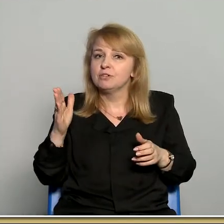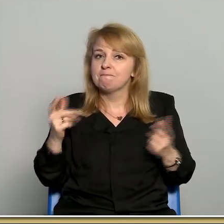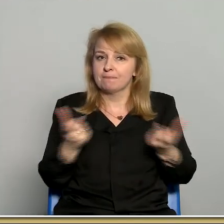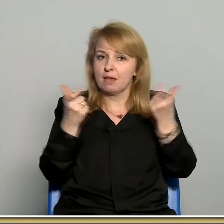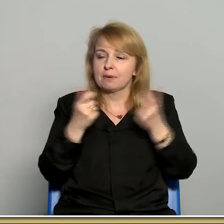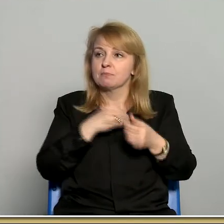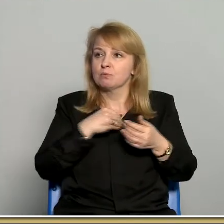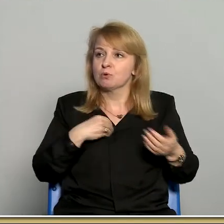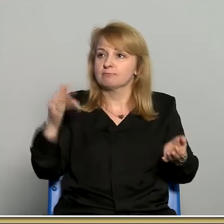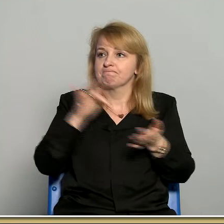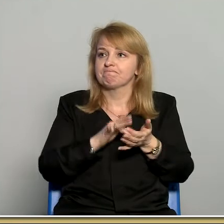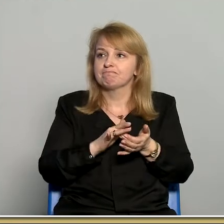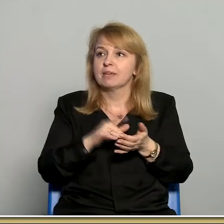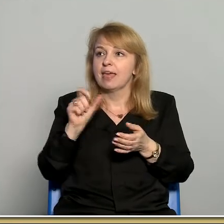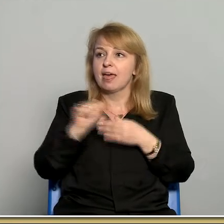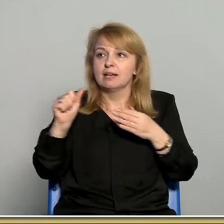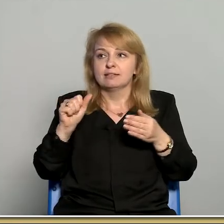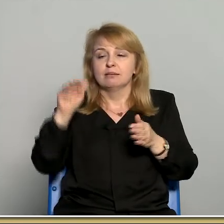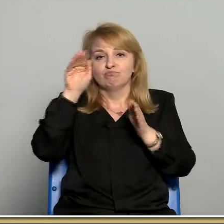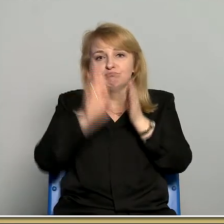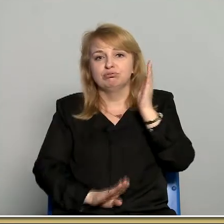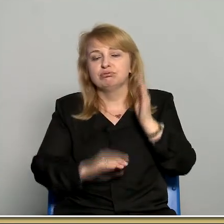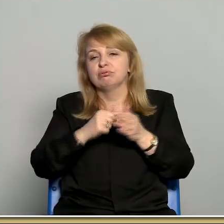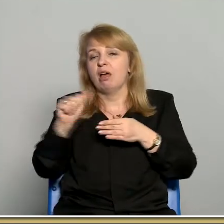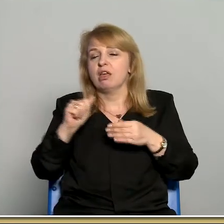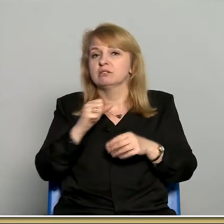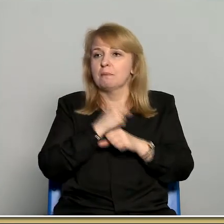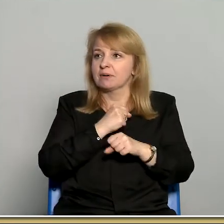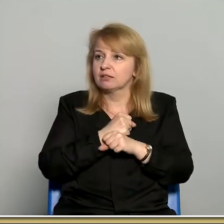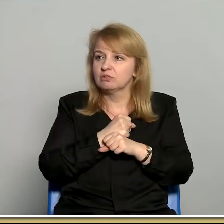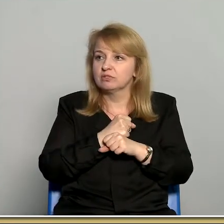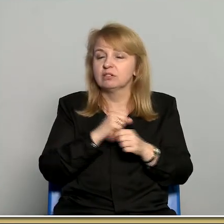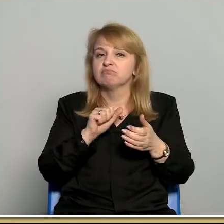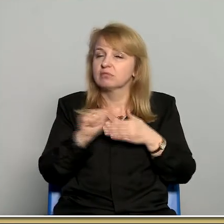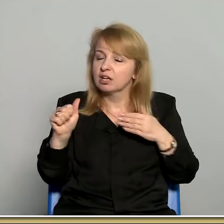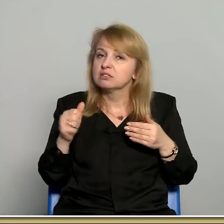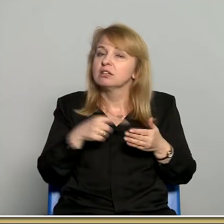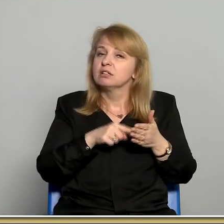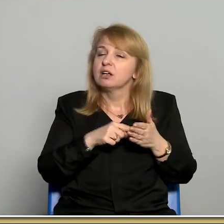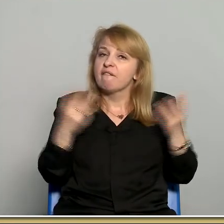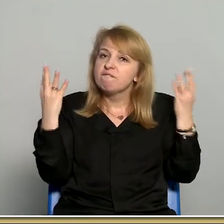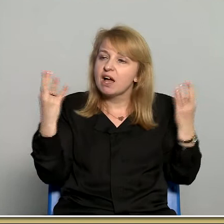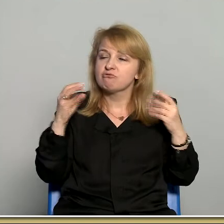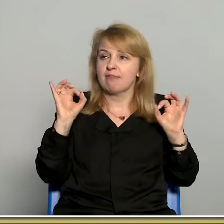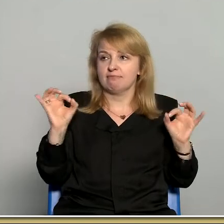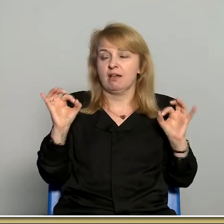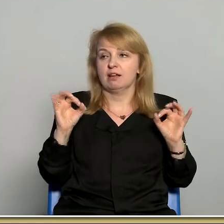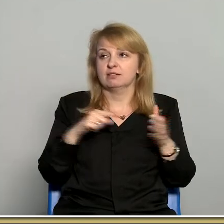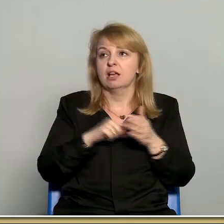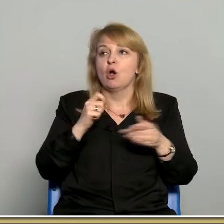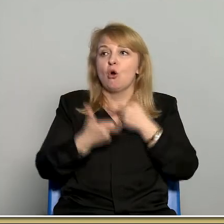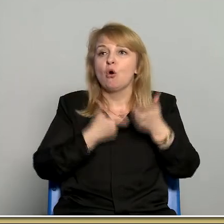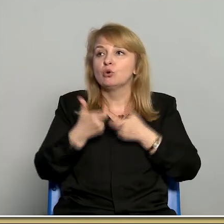czyli niesamowity deficyt zasobów pracy. Z tego punktu widzenia, jak ważnym jest, aby te zasoby,